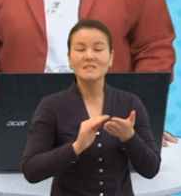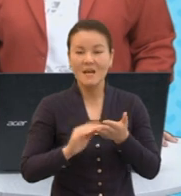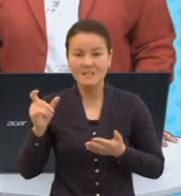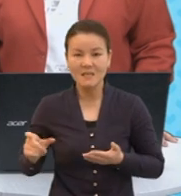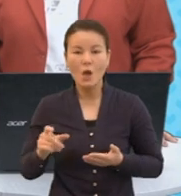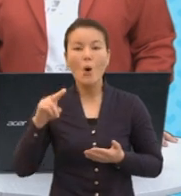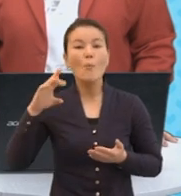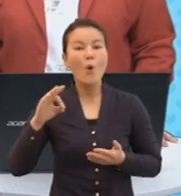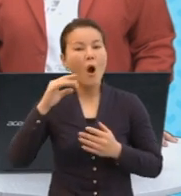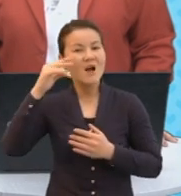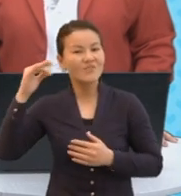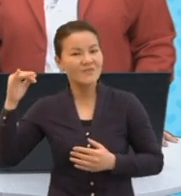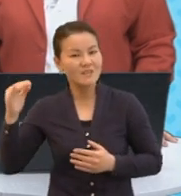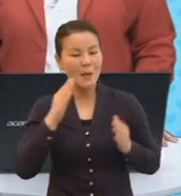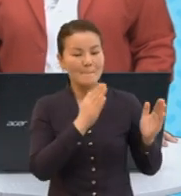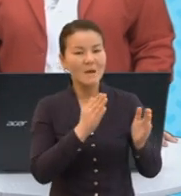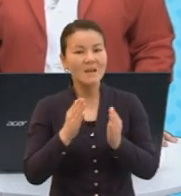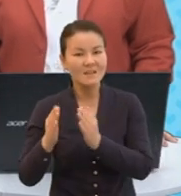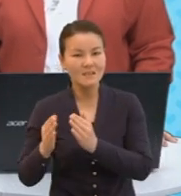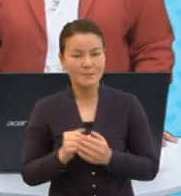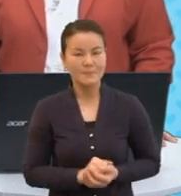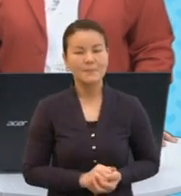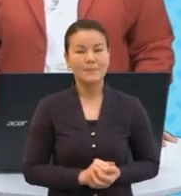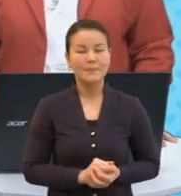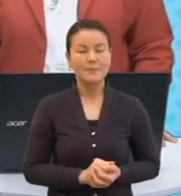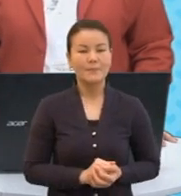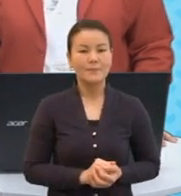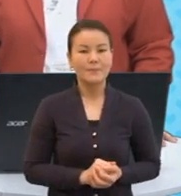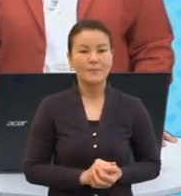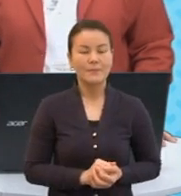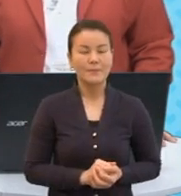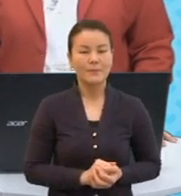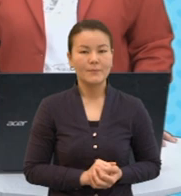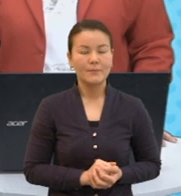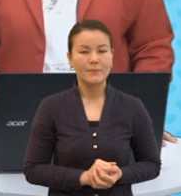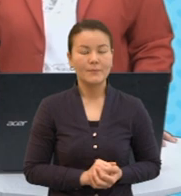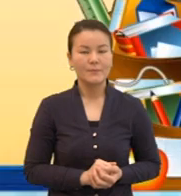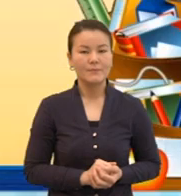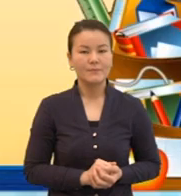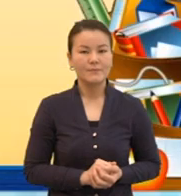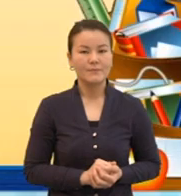в алфавитном порядке.